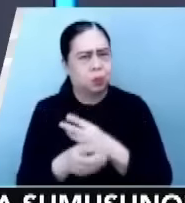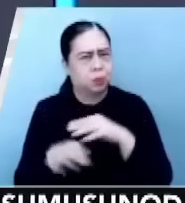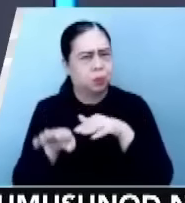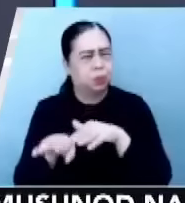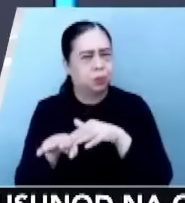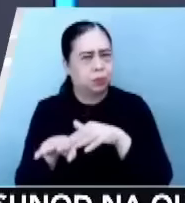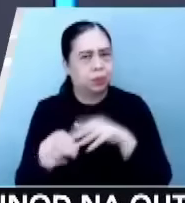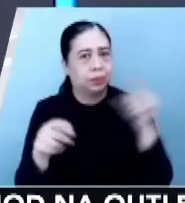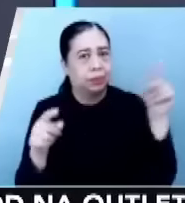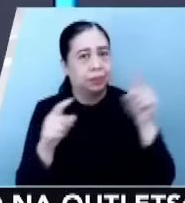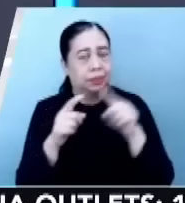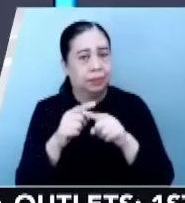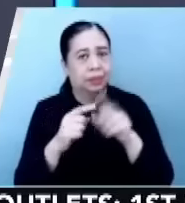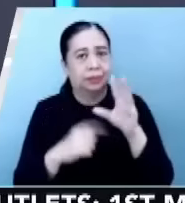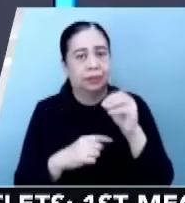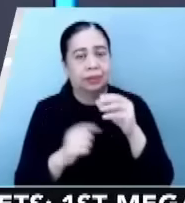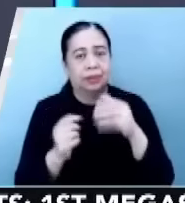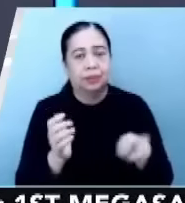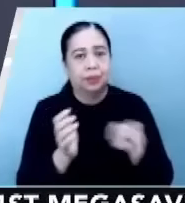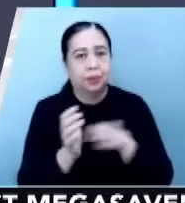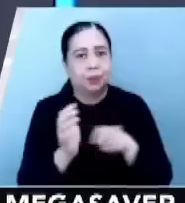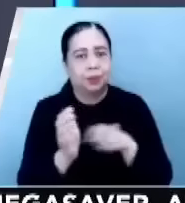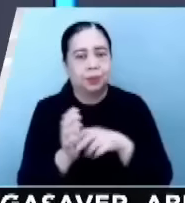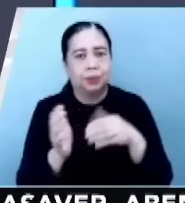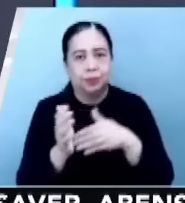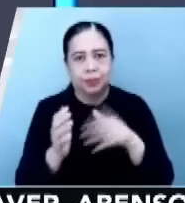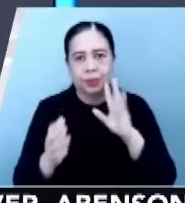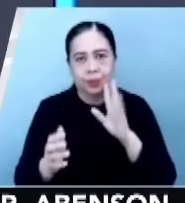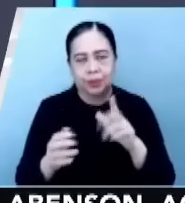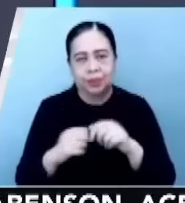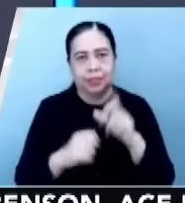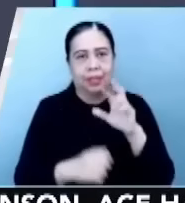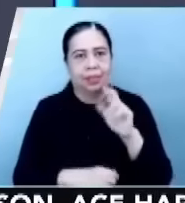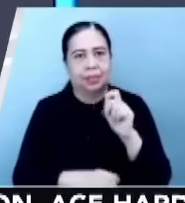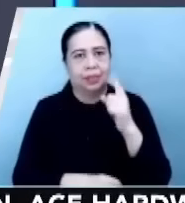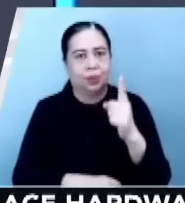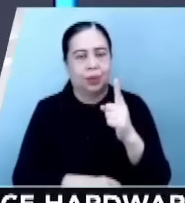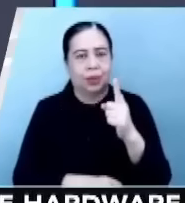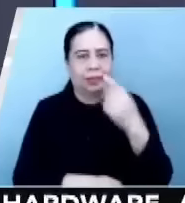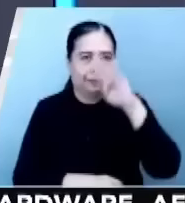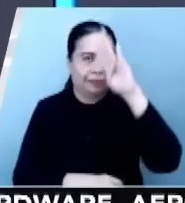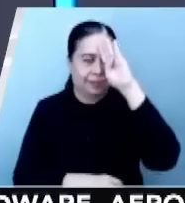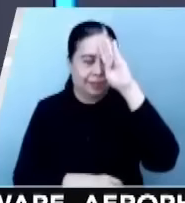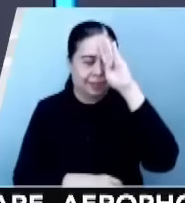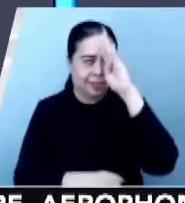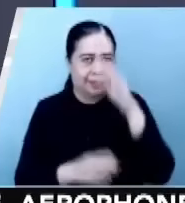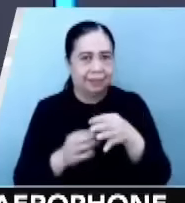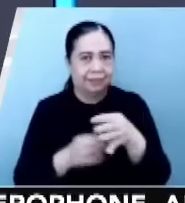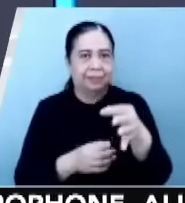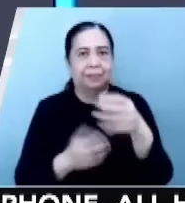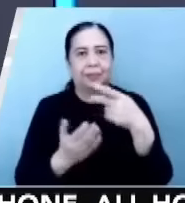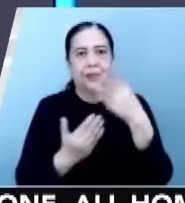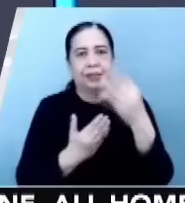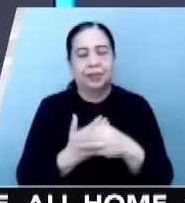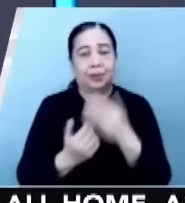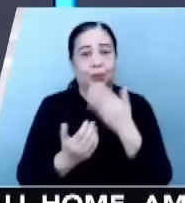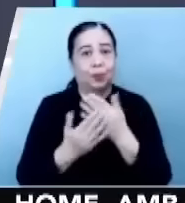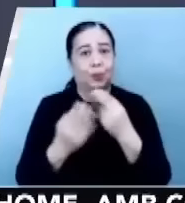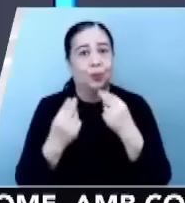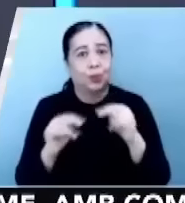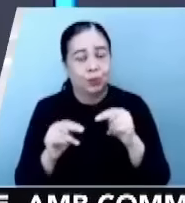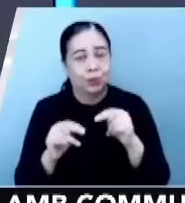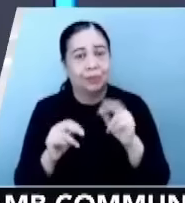hanggang 50,000 pasaherong makikinabang sa LRT 1 Cavite Extension Project. Ang good news,